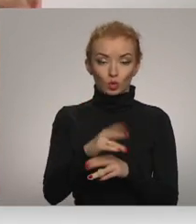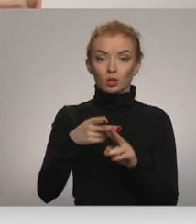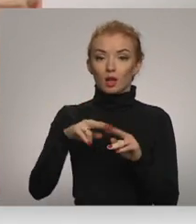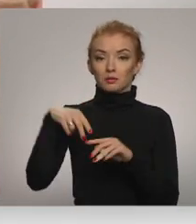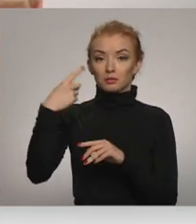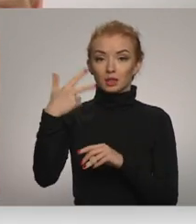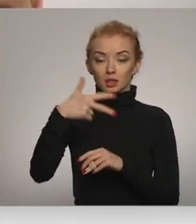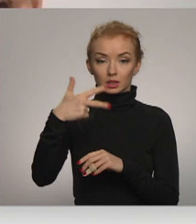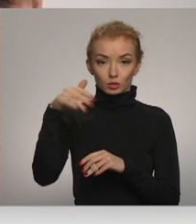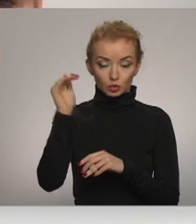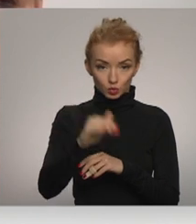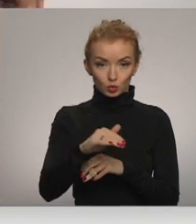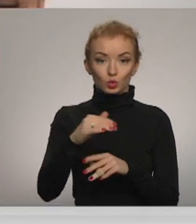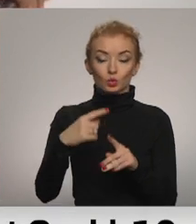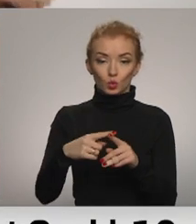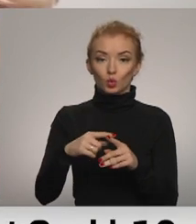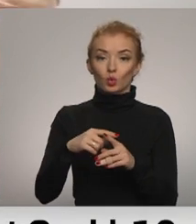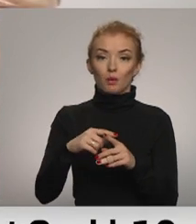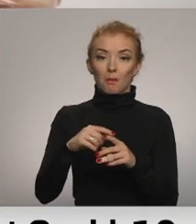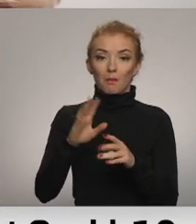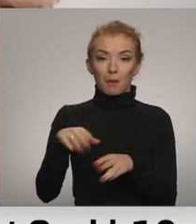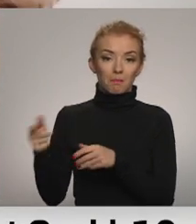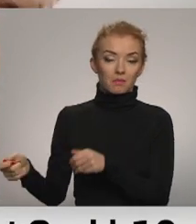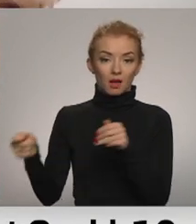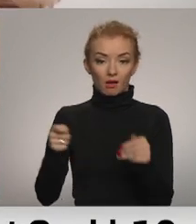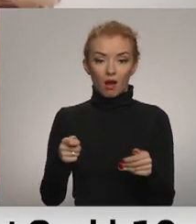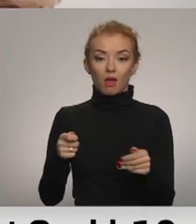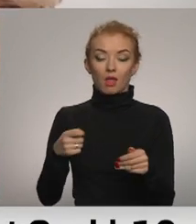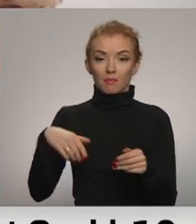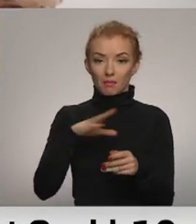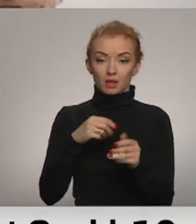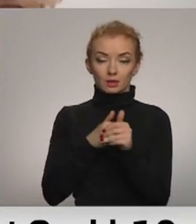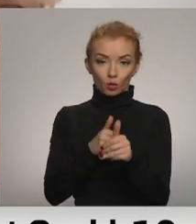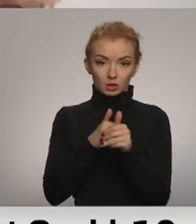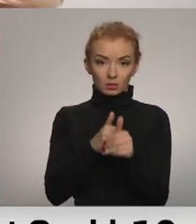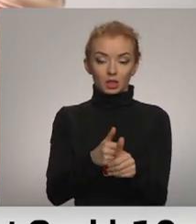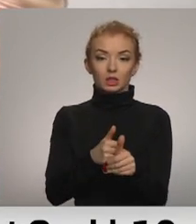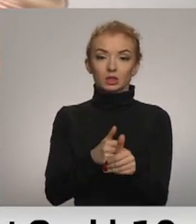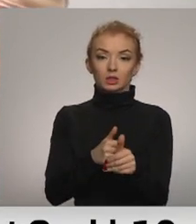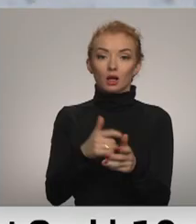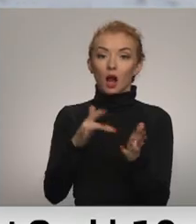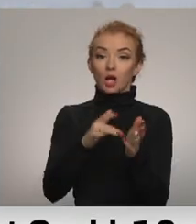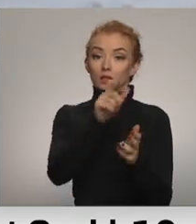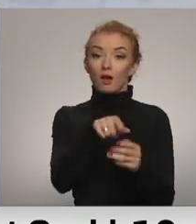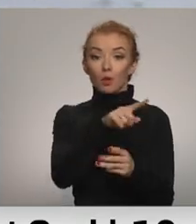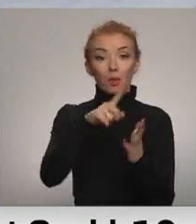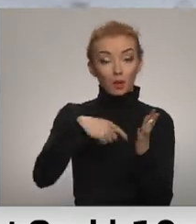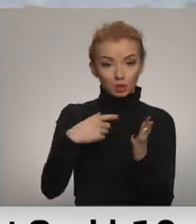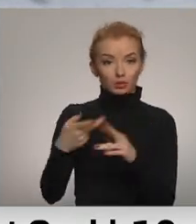vēl 30 tūkstoši devus. Attiecībā uz piegādēm runājot, tātad mēs sakosim līdzi pieprasījumam. Latvijā